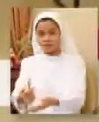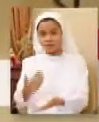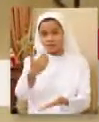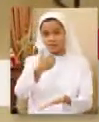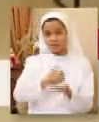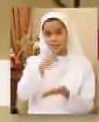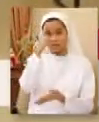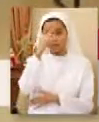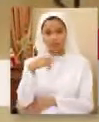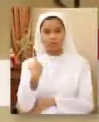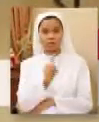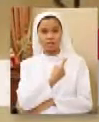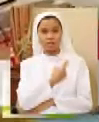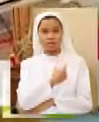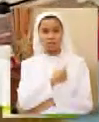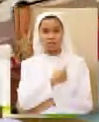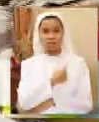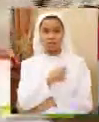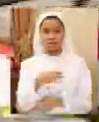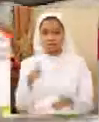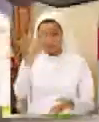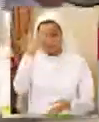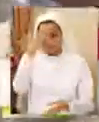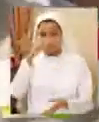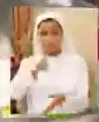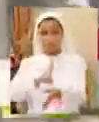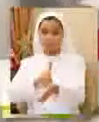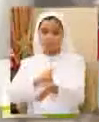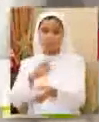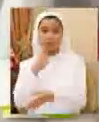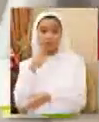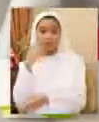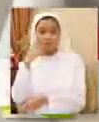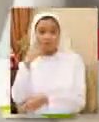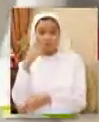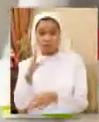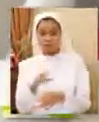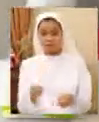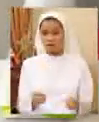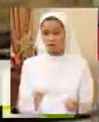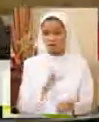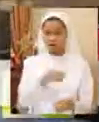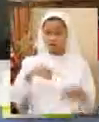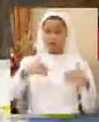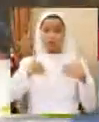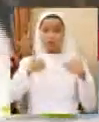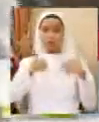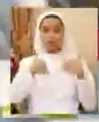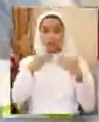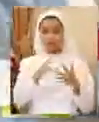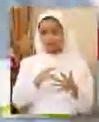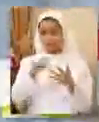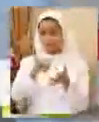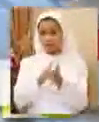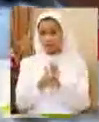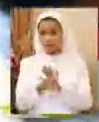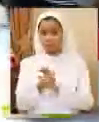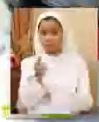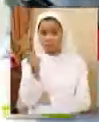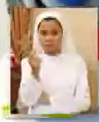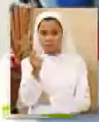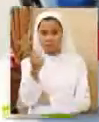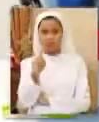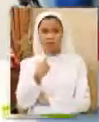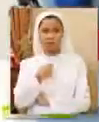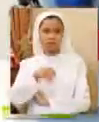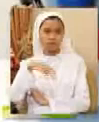Formation. Halimbawa, pag na-identify nila na deaf, tapos bata pa, tapos may, lalo na yung mga may residual hearing, para intervention, para